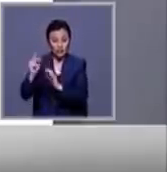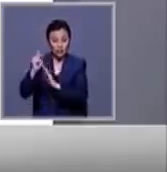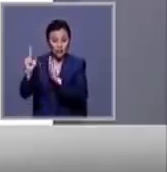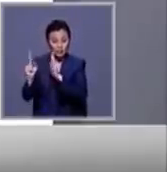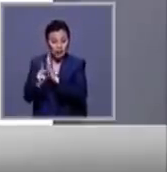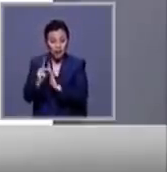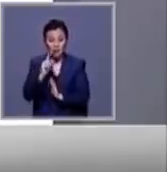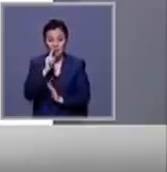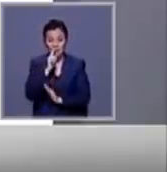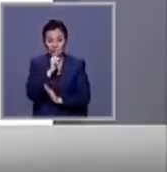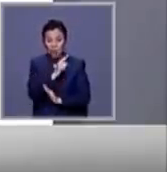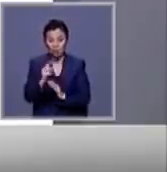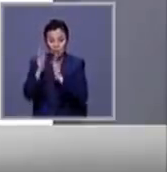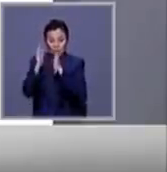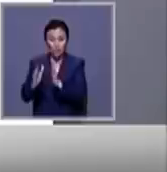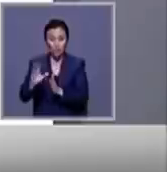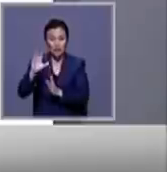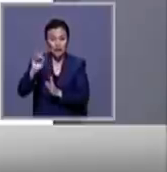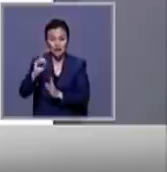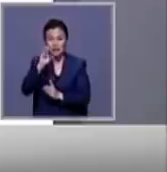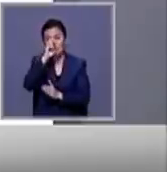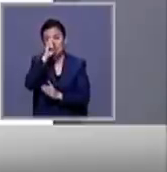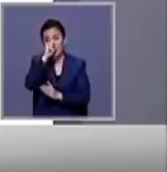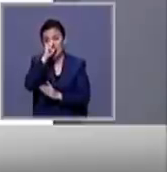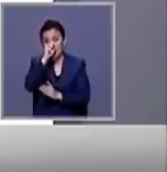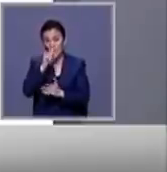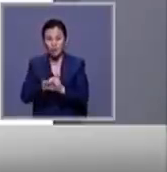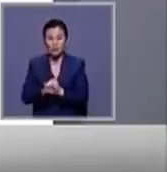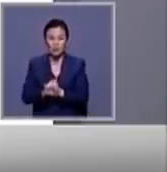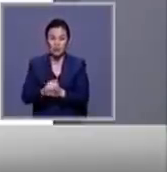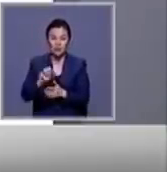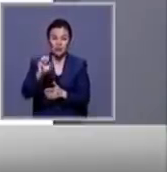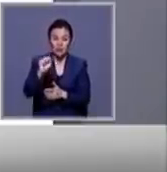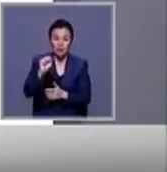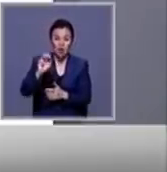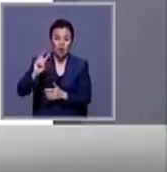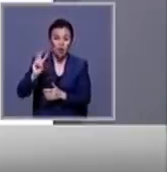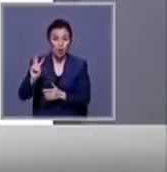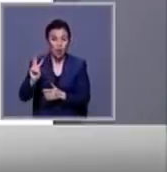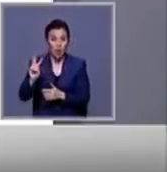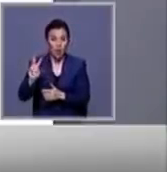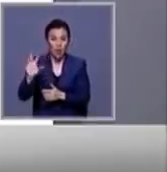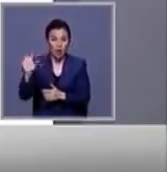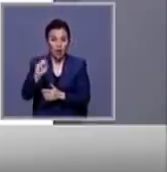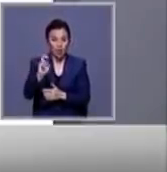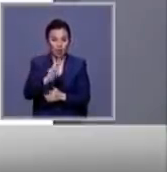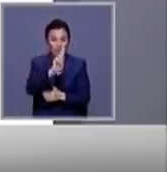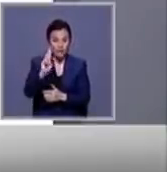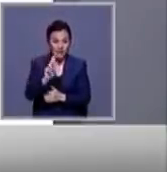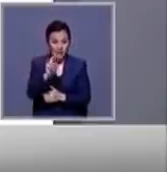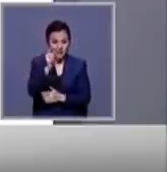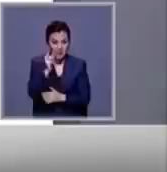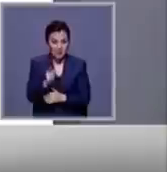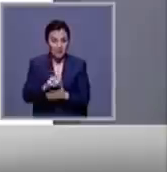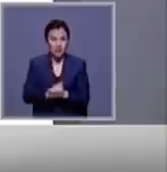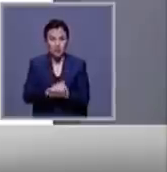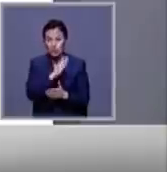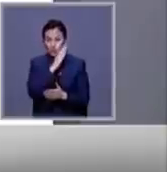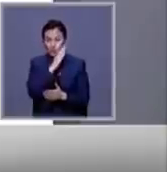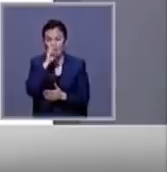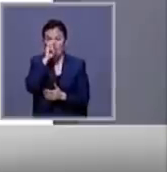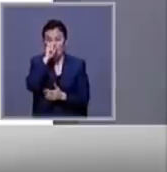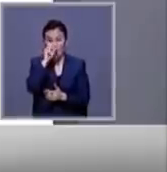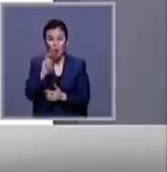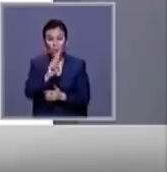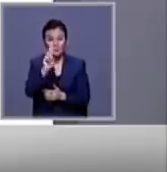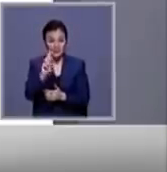ไว้เนี่ยบอกว่าจะเป็นการทดลองเพื่อแบบให้สว.ในอุดมคติของกลท.เนี่ยได้ใช้เดี๋ยวถ้าแต่งตั้งหมดไม่ได้ใช้ก็ขอทดล